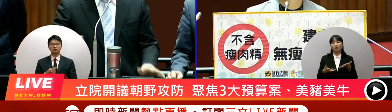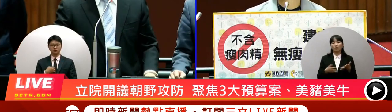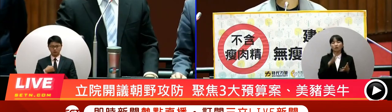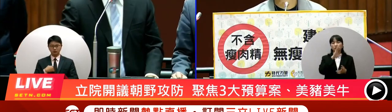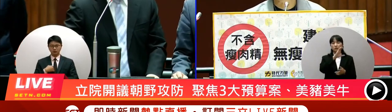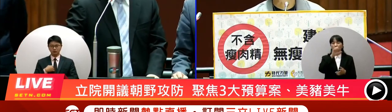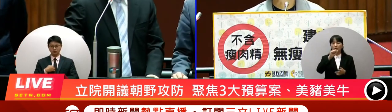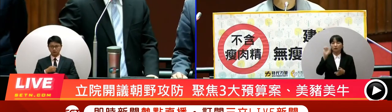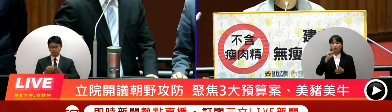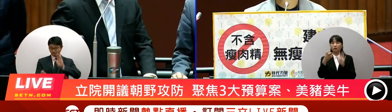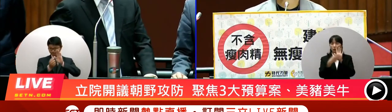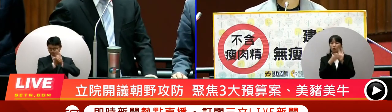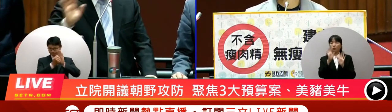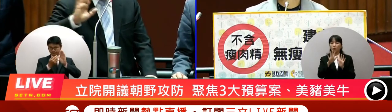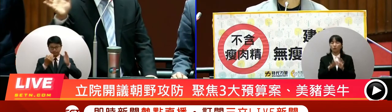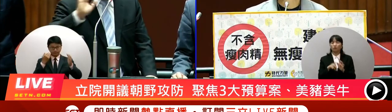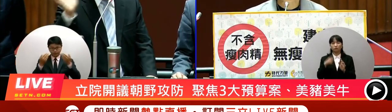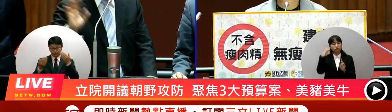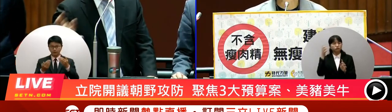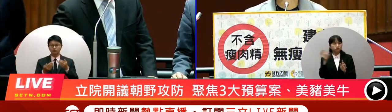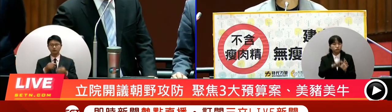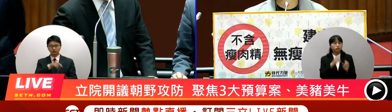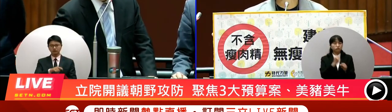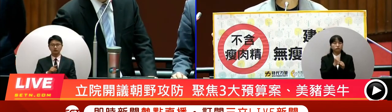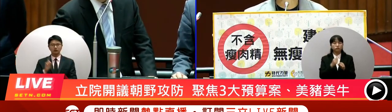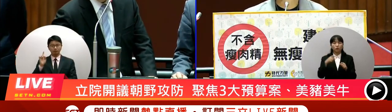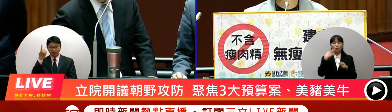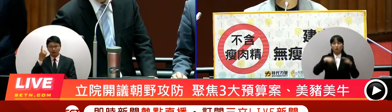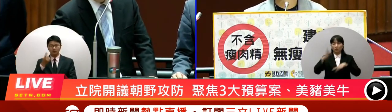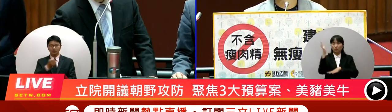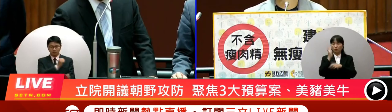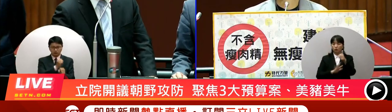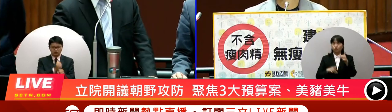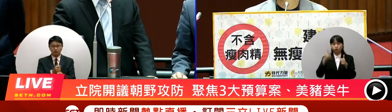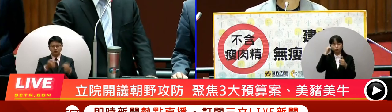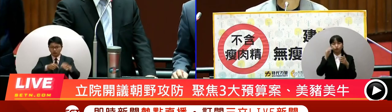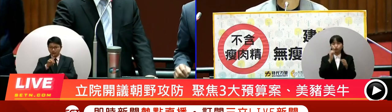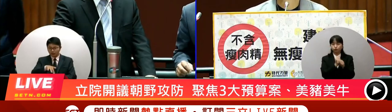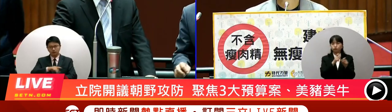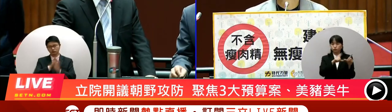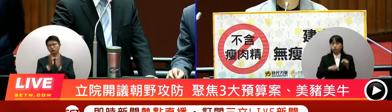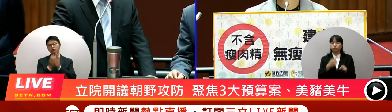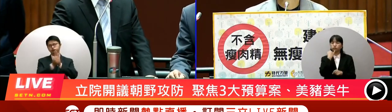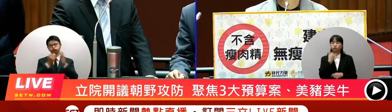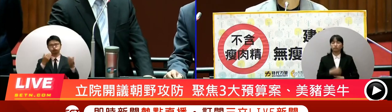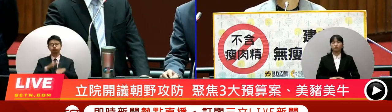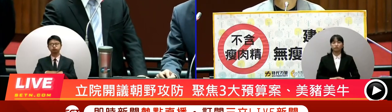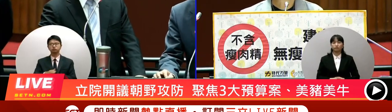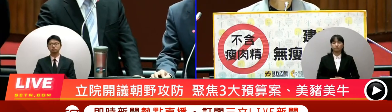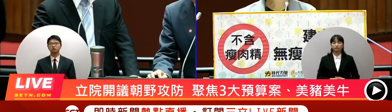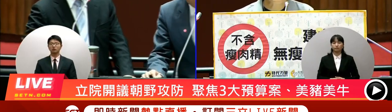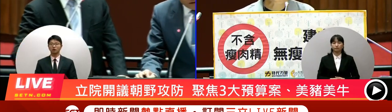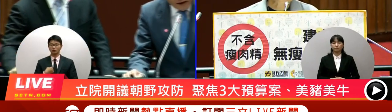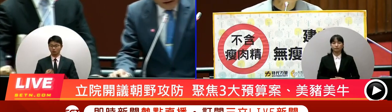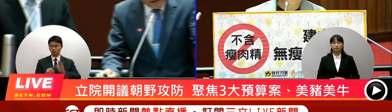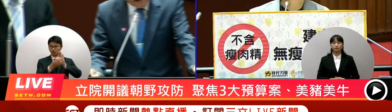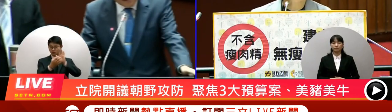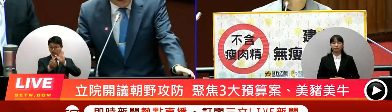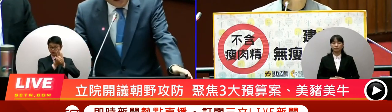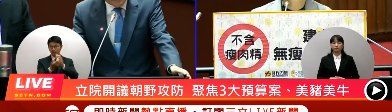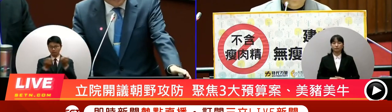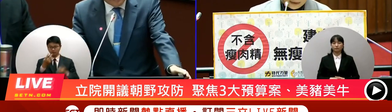的标章啊， 相关产地这些都会。 行政部门被做这应该不是那困难了、啊，哈。 大概我们标示大概两个哈，一个是强